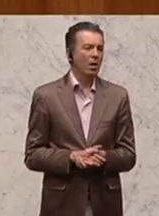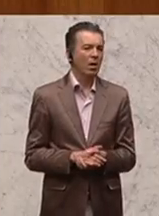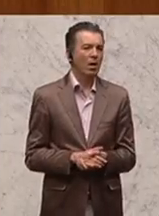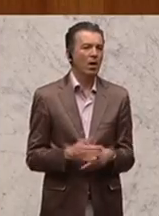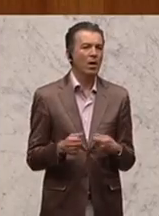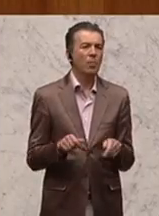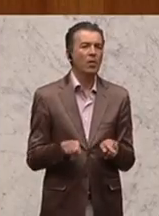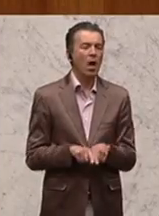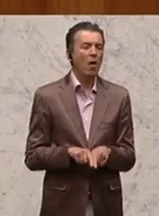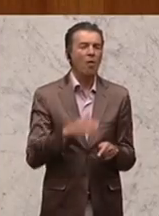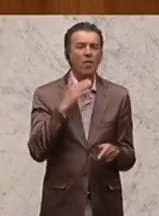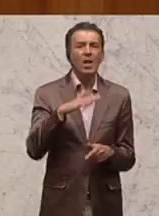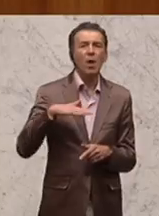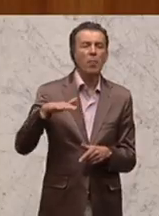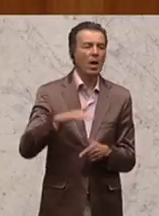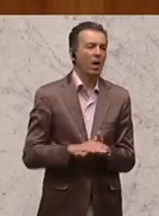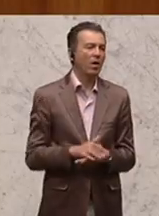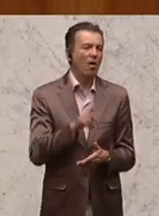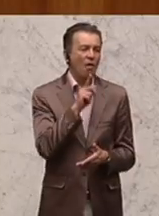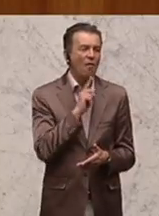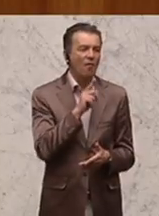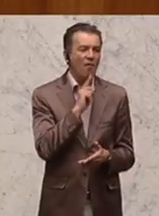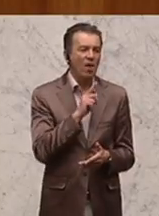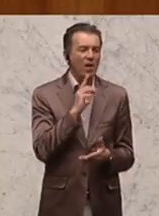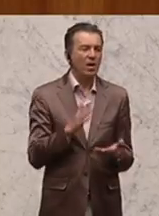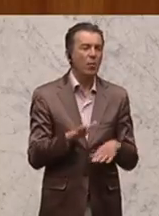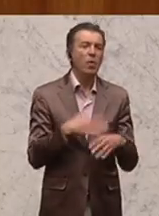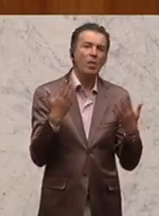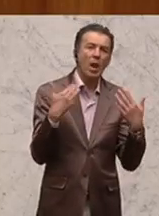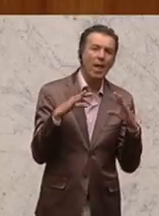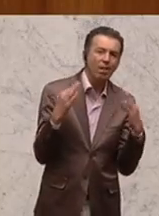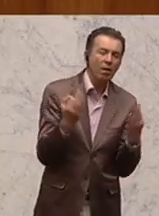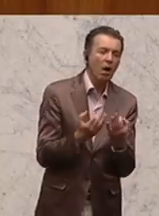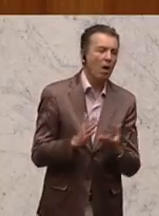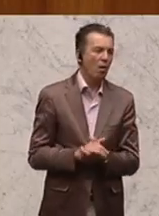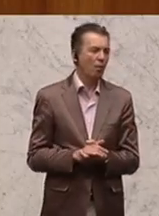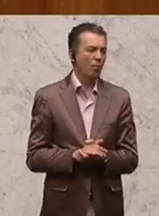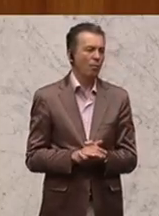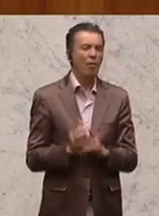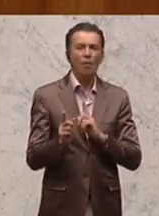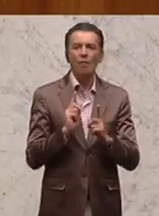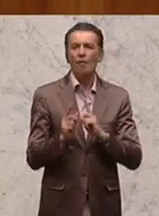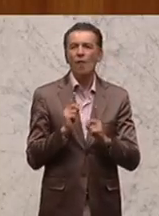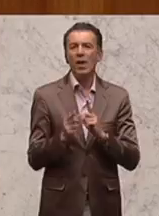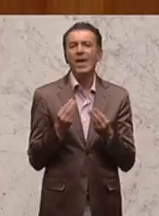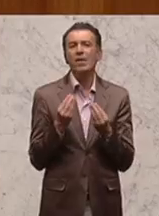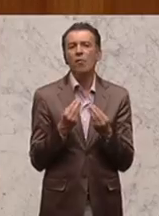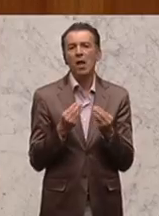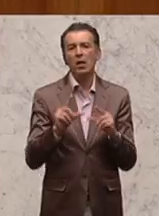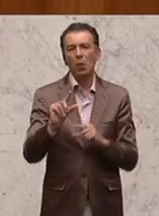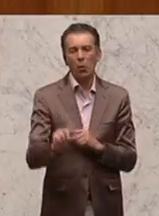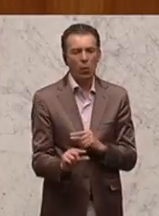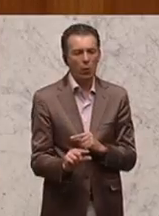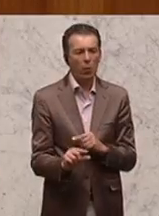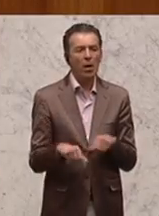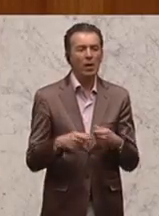Es gibt auch sehr viele Bereiche, wo weniger rausfällt, vor allem im ländlichen Raum, wo die Verkehrswerte relativ gering sind. Und